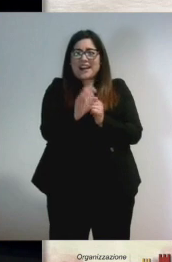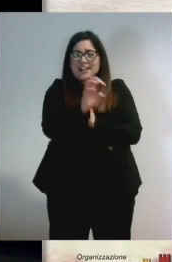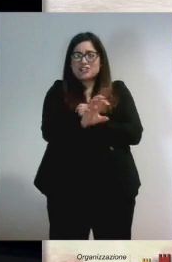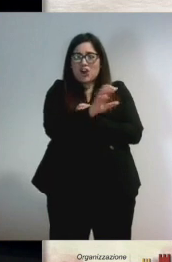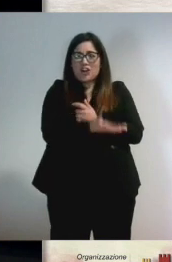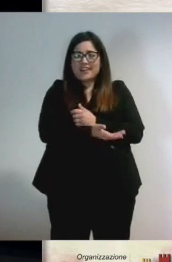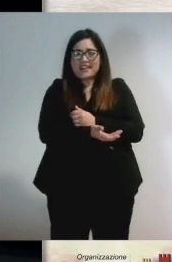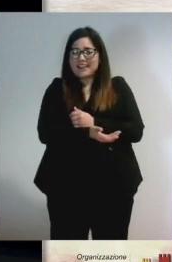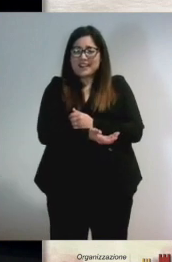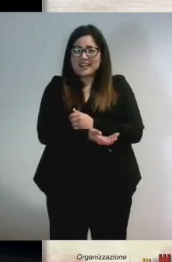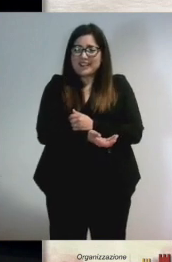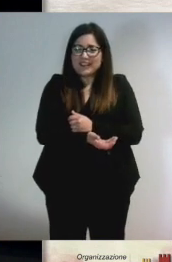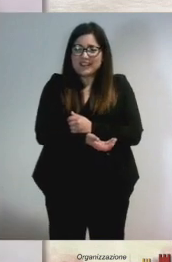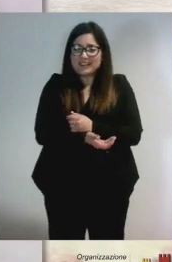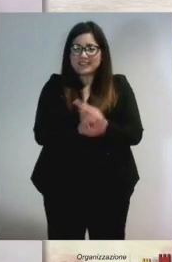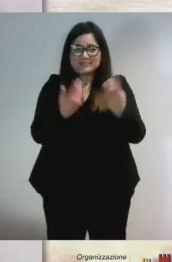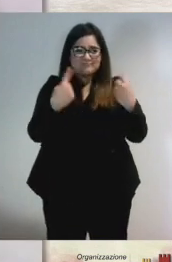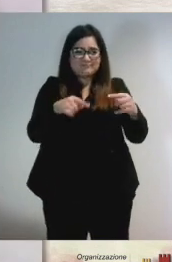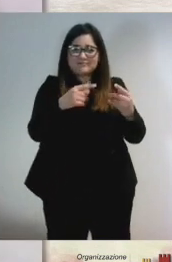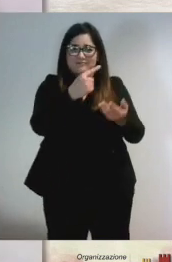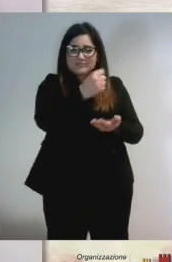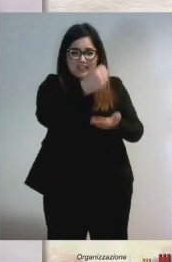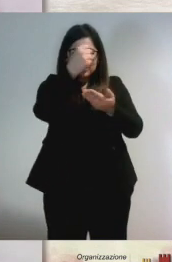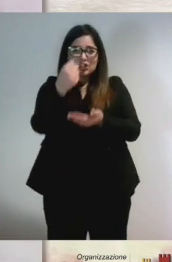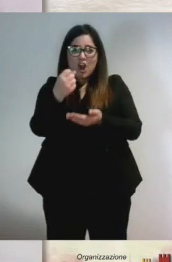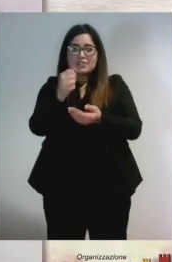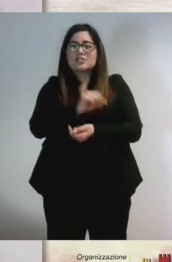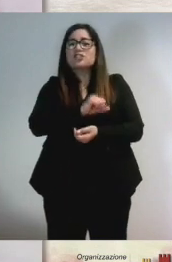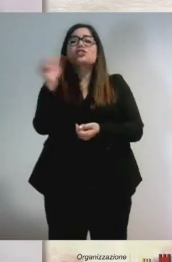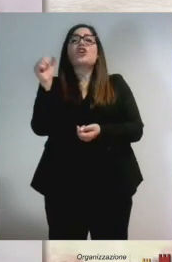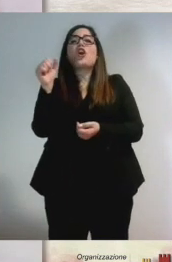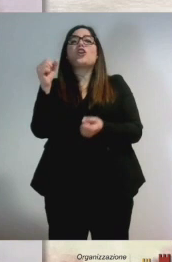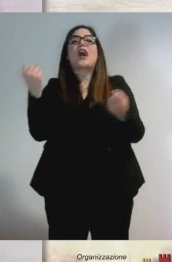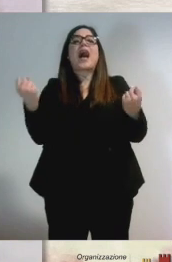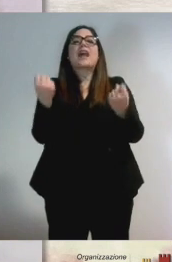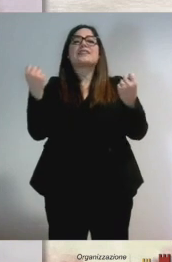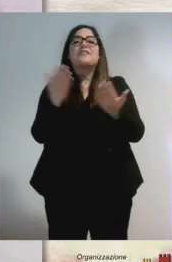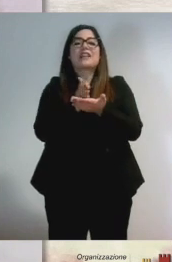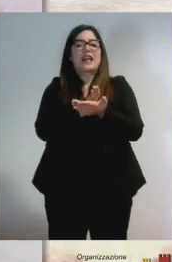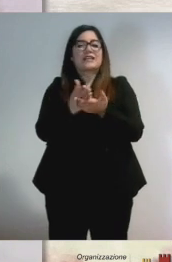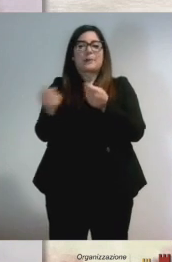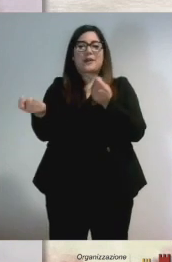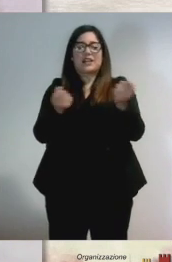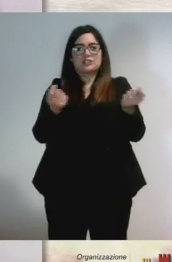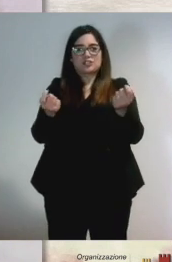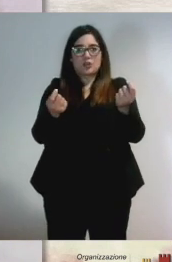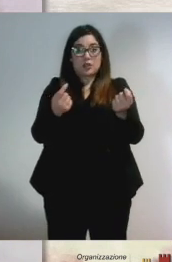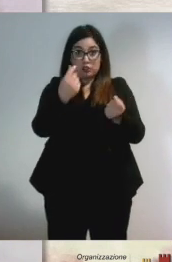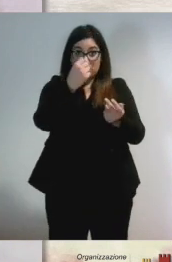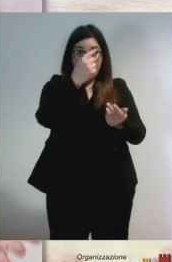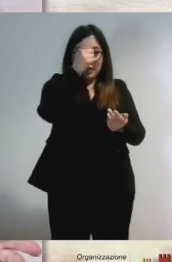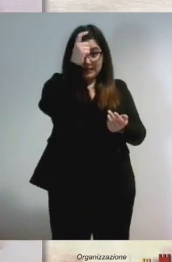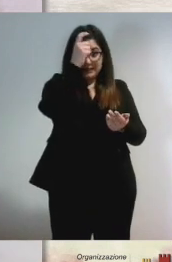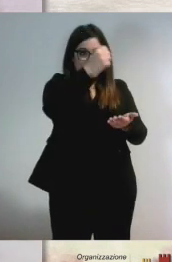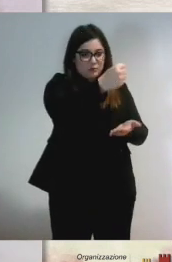regioni per quelle risorse hanno solo fanno un'attività di intermediazione cioè ricevono i soldi dallo Stato e